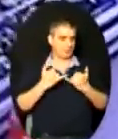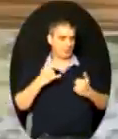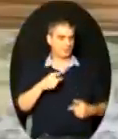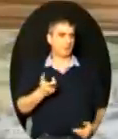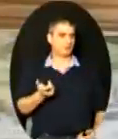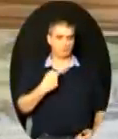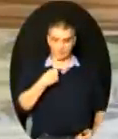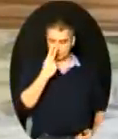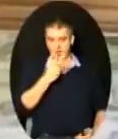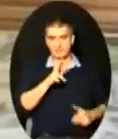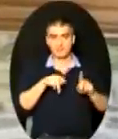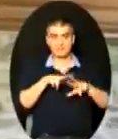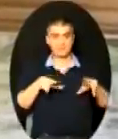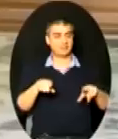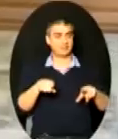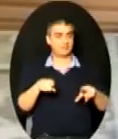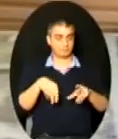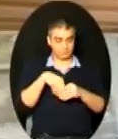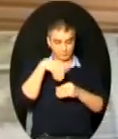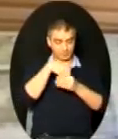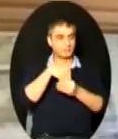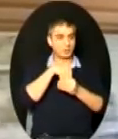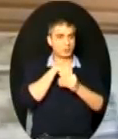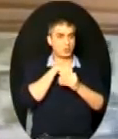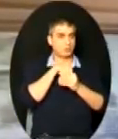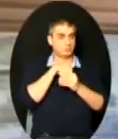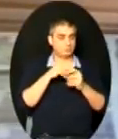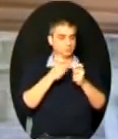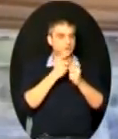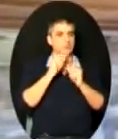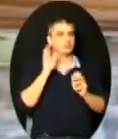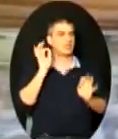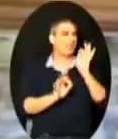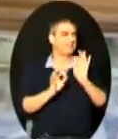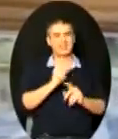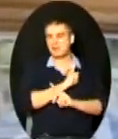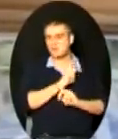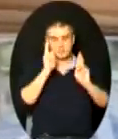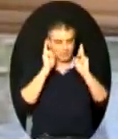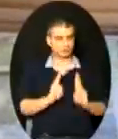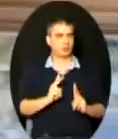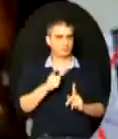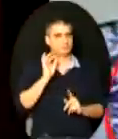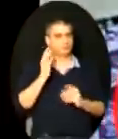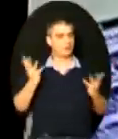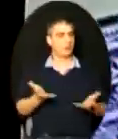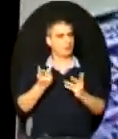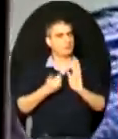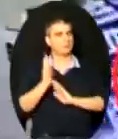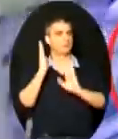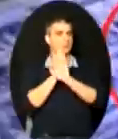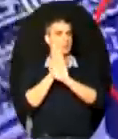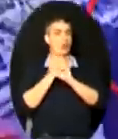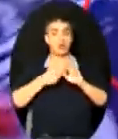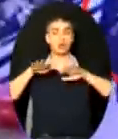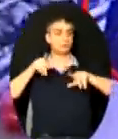שם. אנחנו רואים מצבים בהם בתוך המגזר יש הסתה בלתי נפסקת כדי לעודד לצאת לטרור.